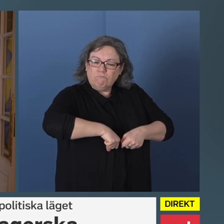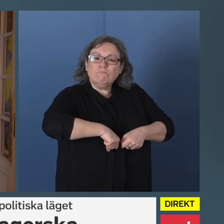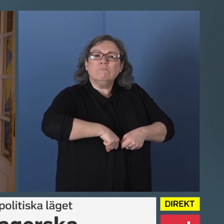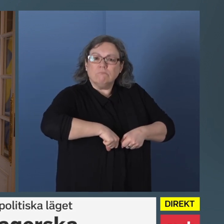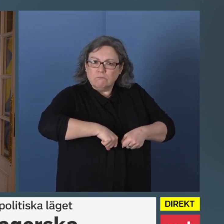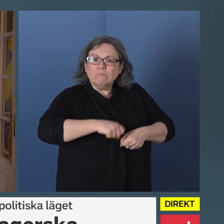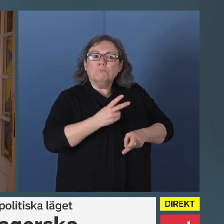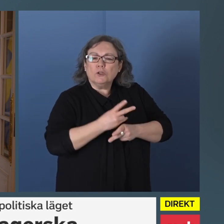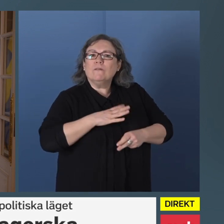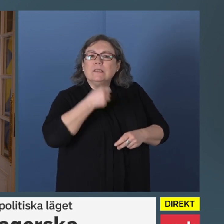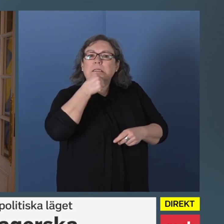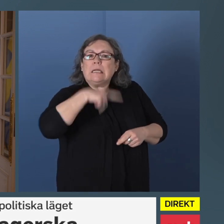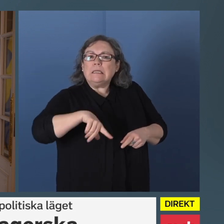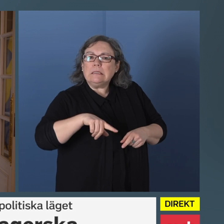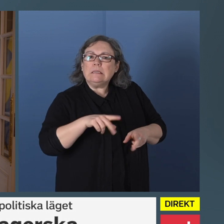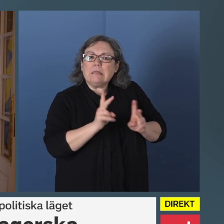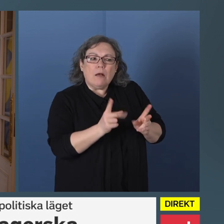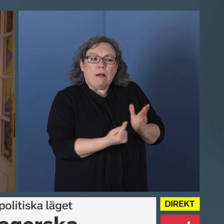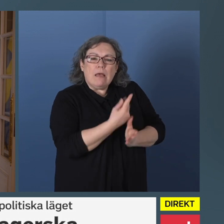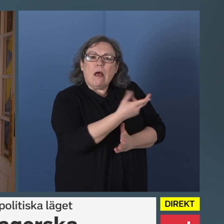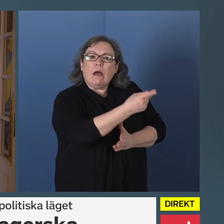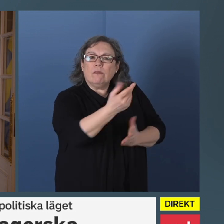upp för snarlika krav på andra länder.